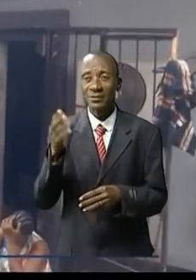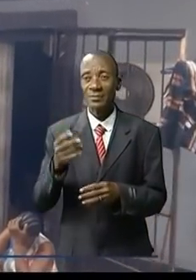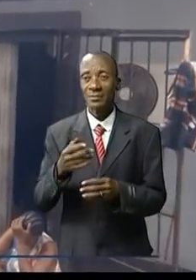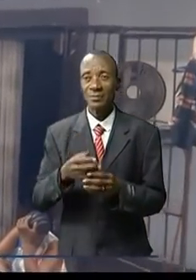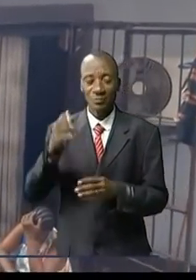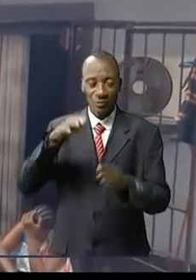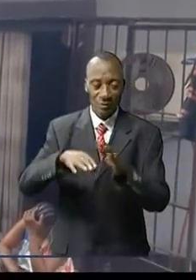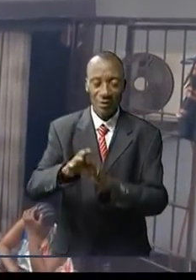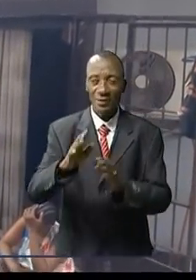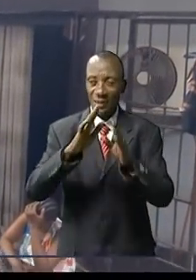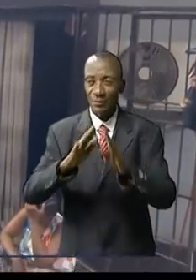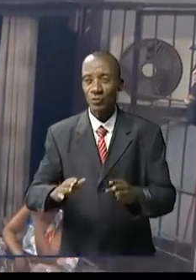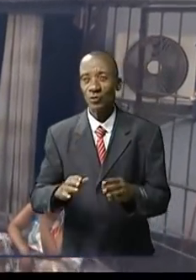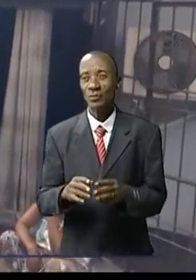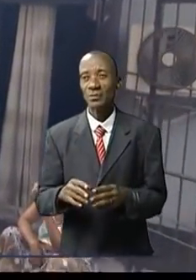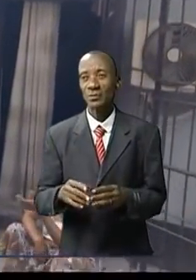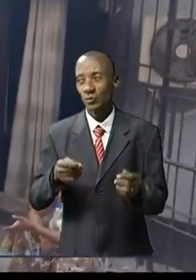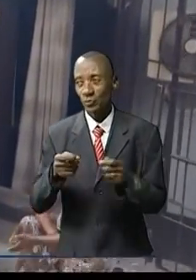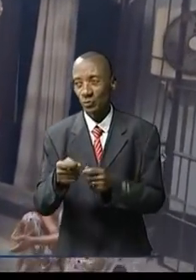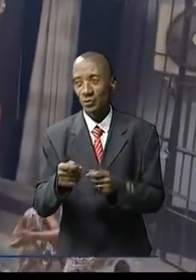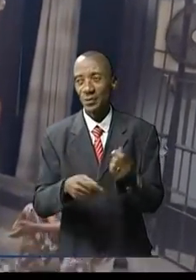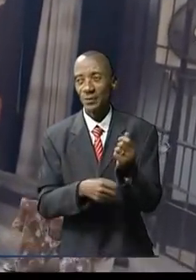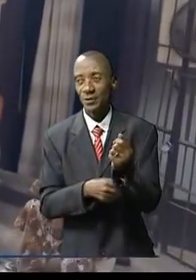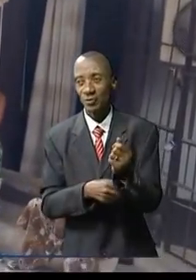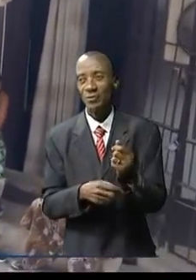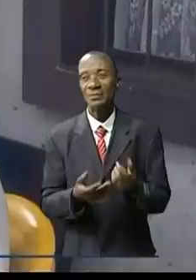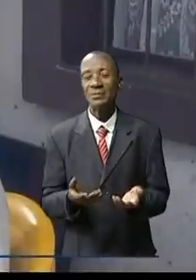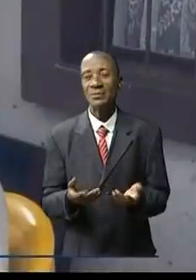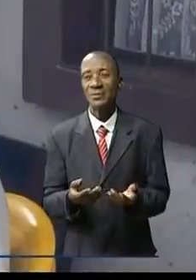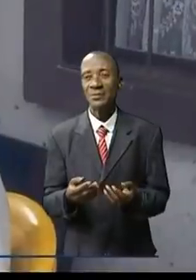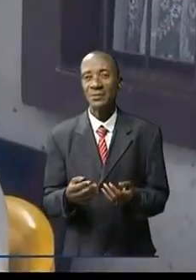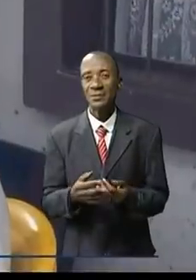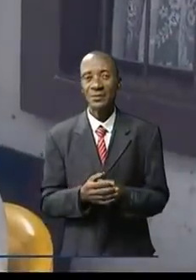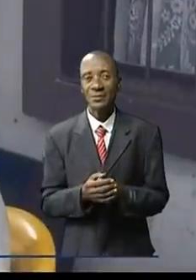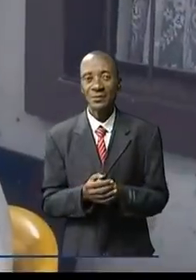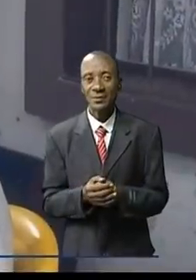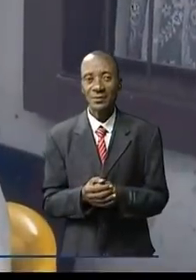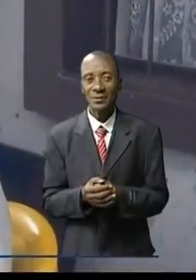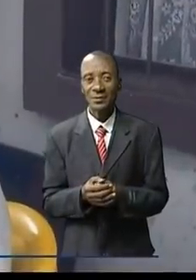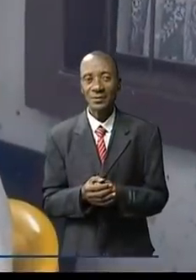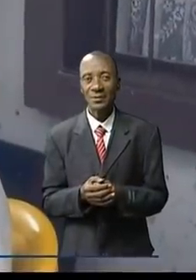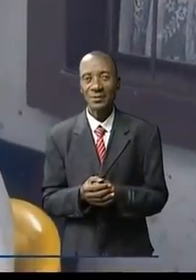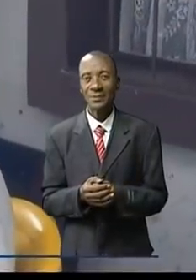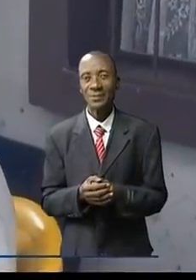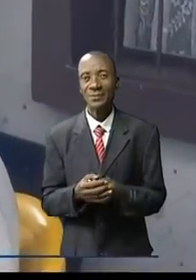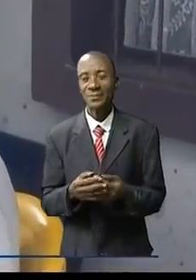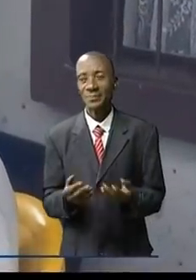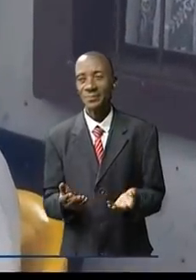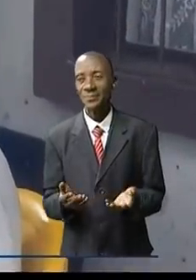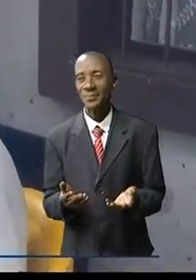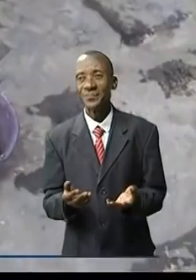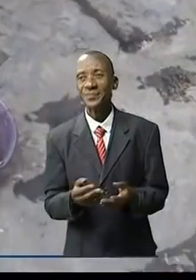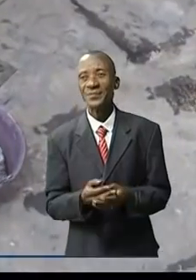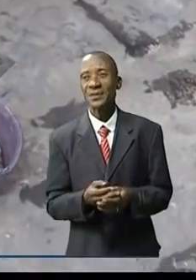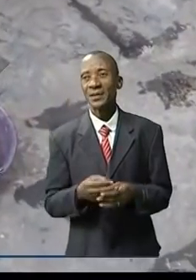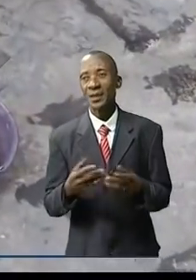les appareils électroménagers, les habits, l'argent, les bijoux, les téléphones et autres biens personnels. Les habits